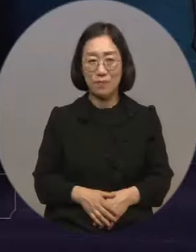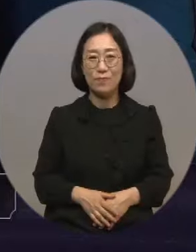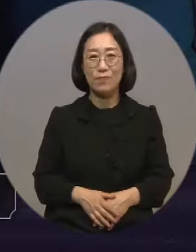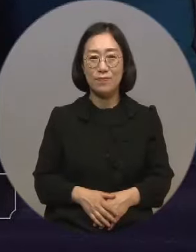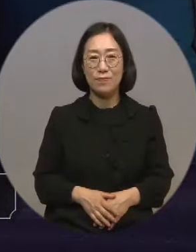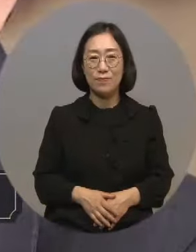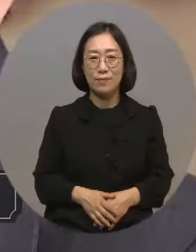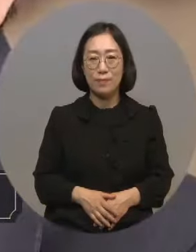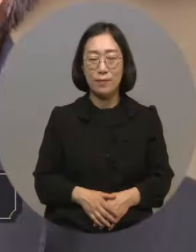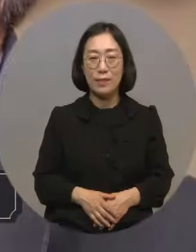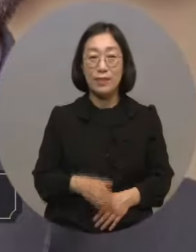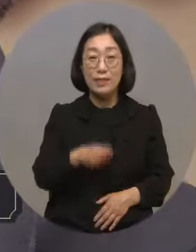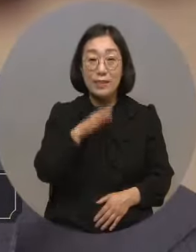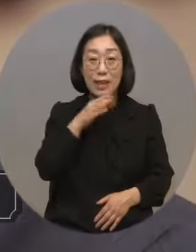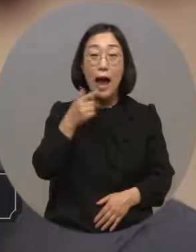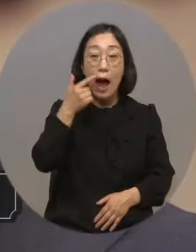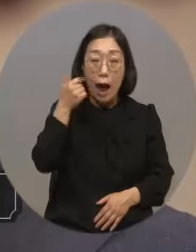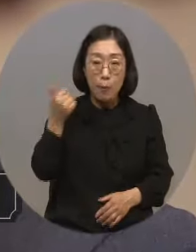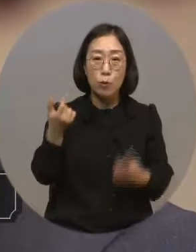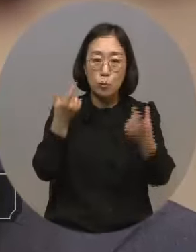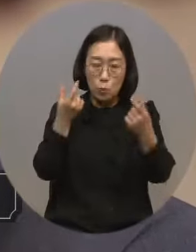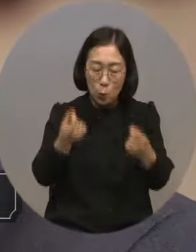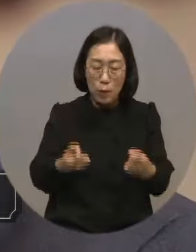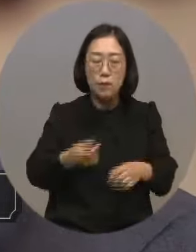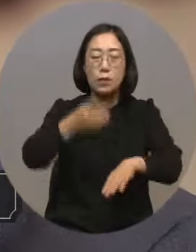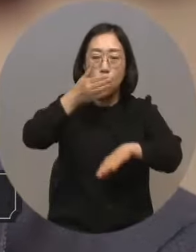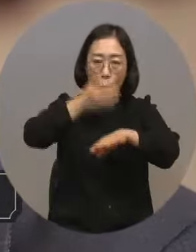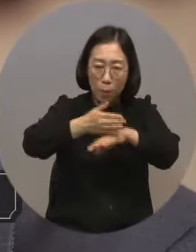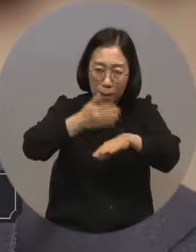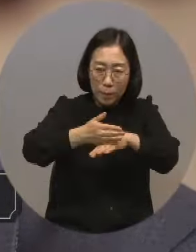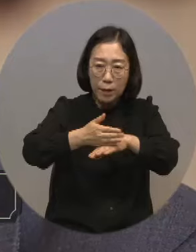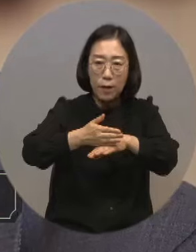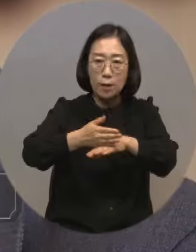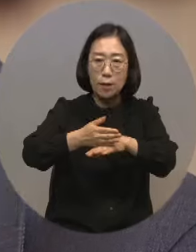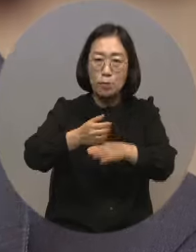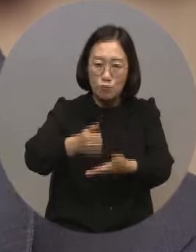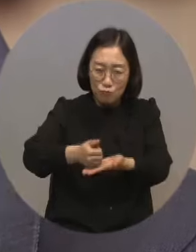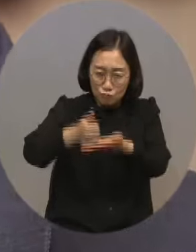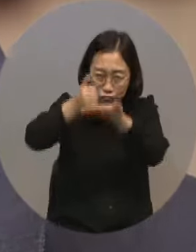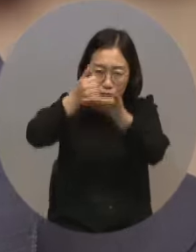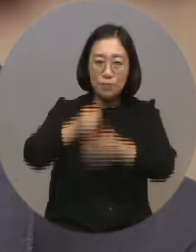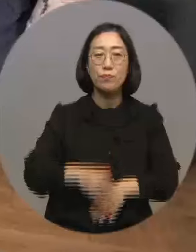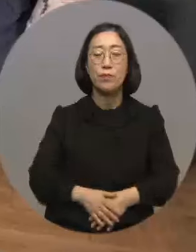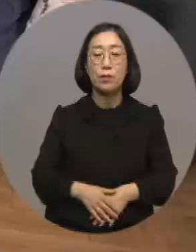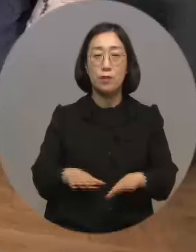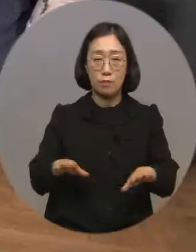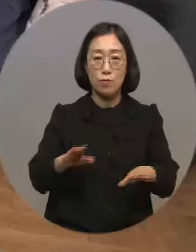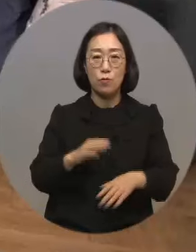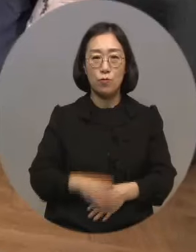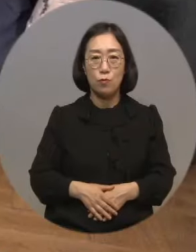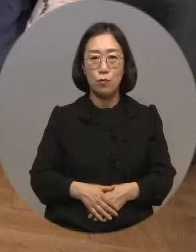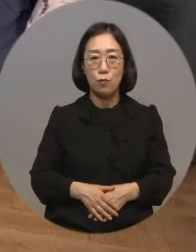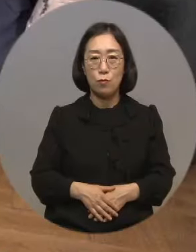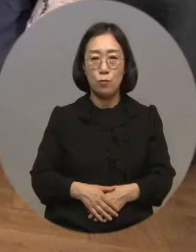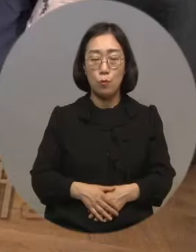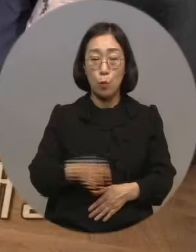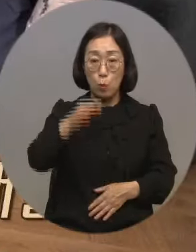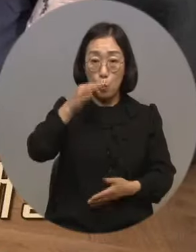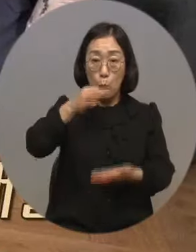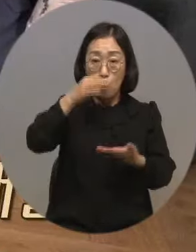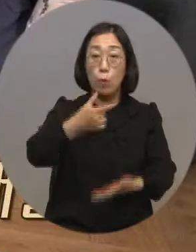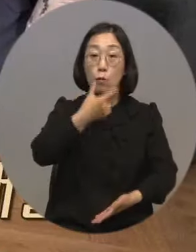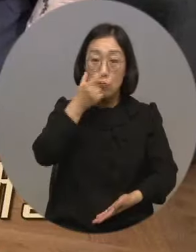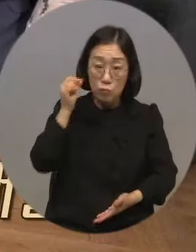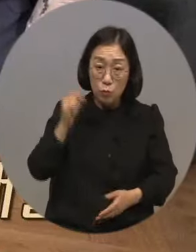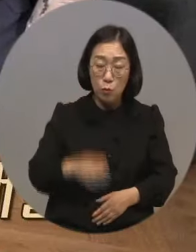그래서 제 친아빠처럼 항상 그렇게 고맙게 생각하고 모시고 있고 지금도 그렇죠. 자금력이나 이런 데 부족한